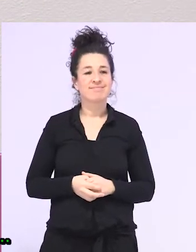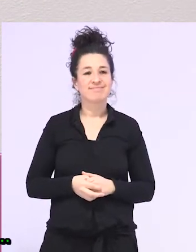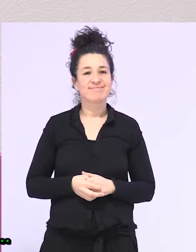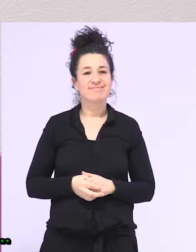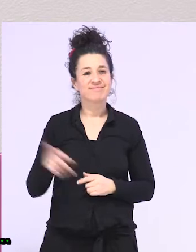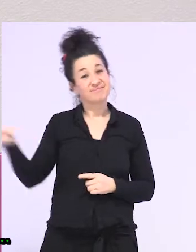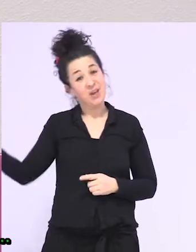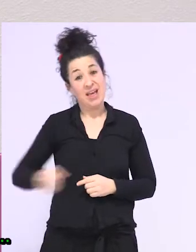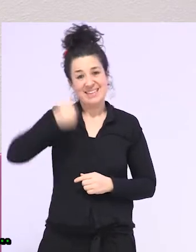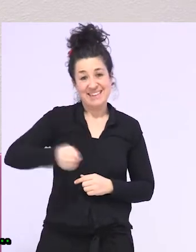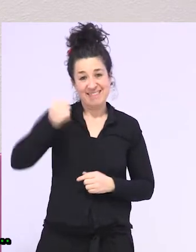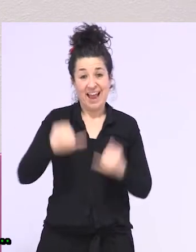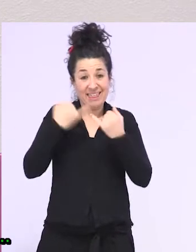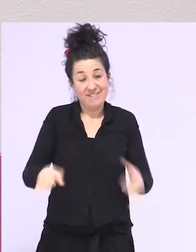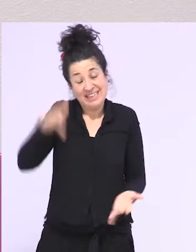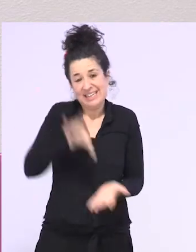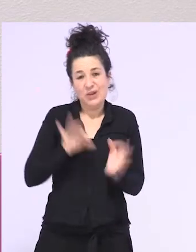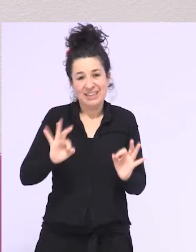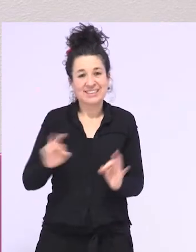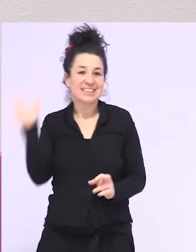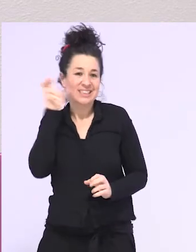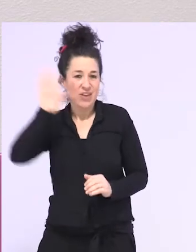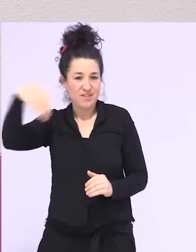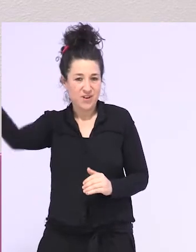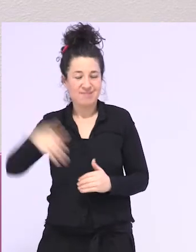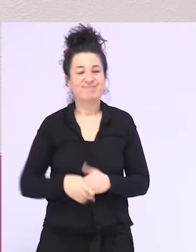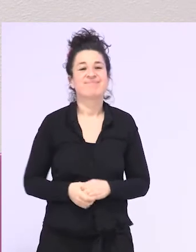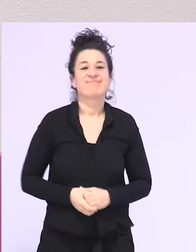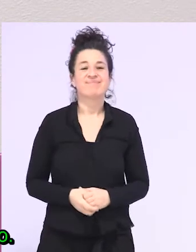Bueno, Santa Abedakin tokatu da ta ba